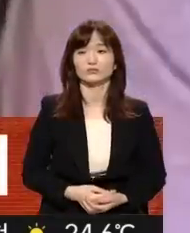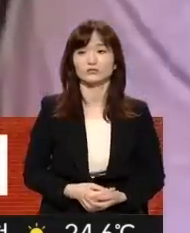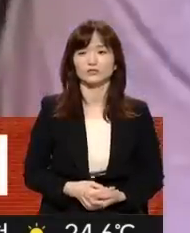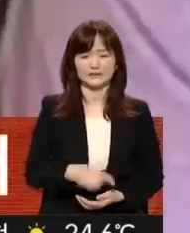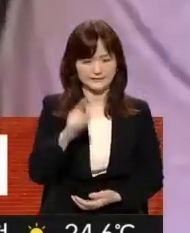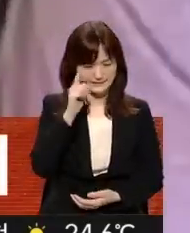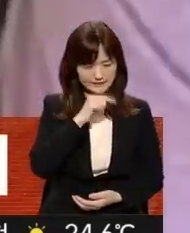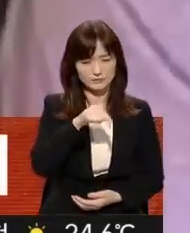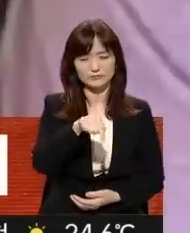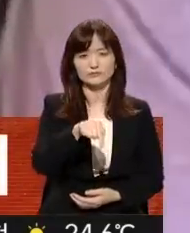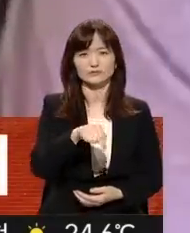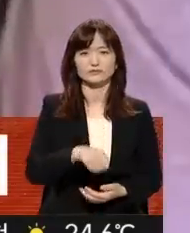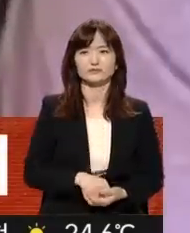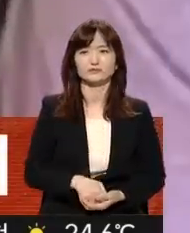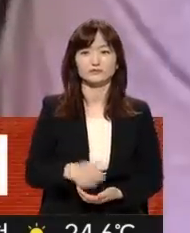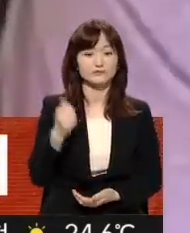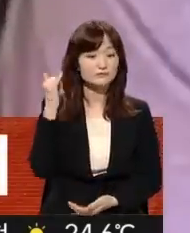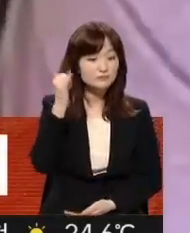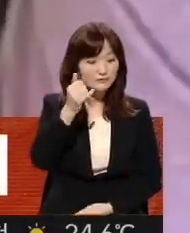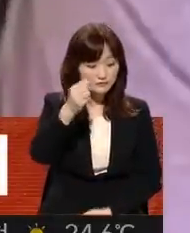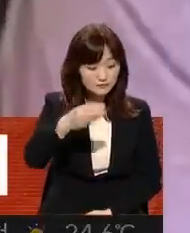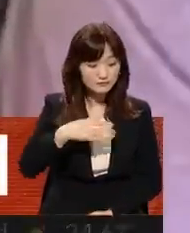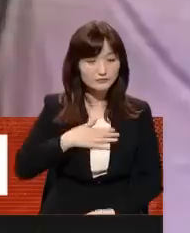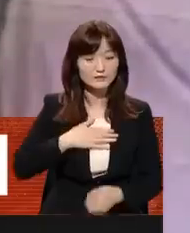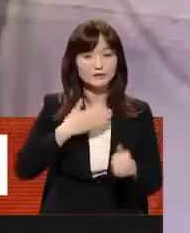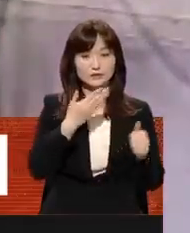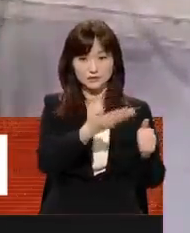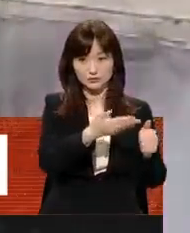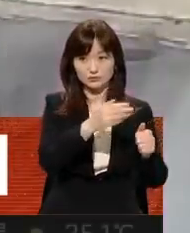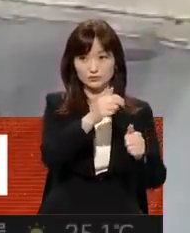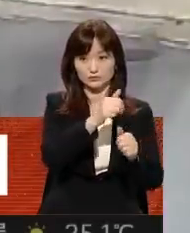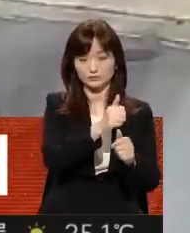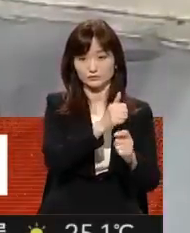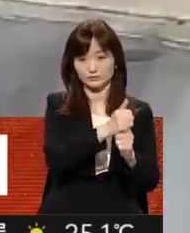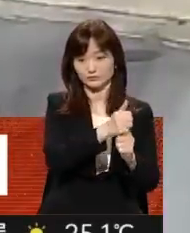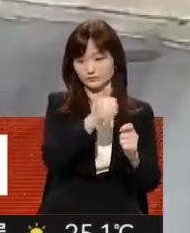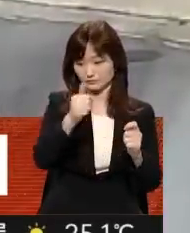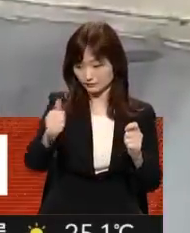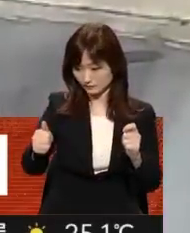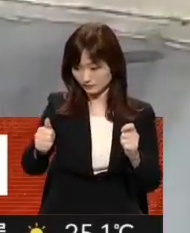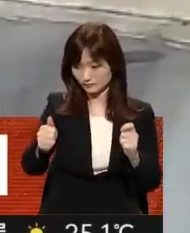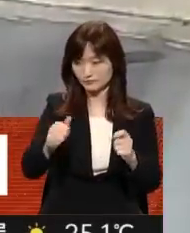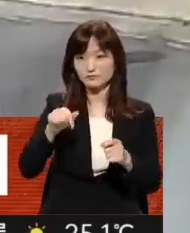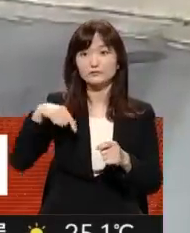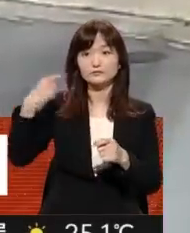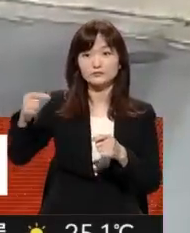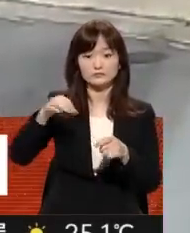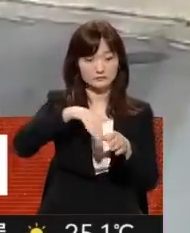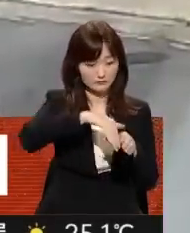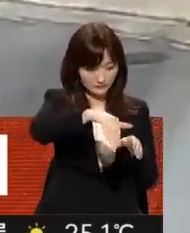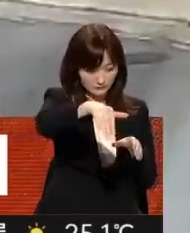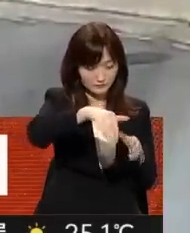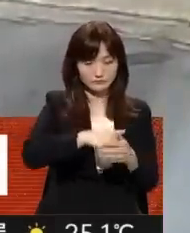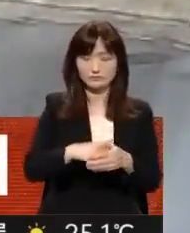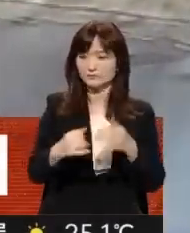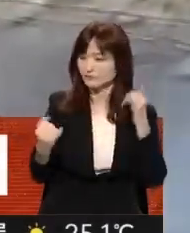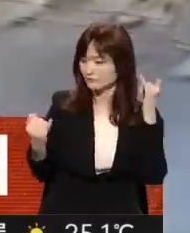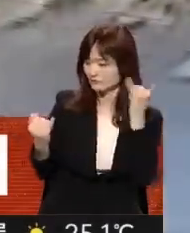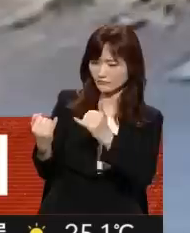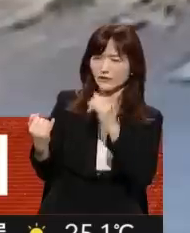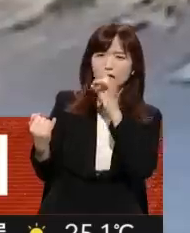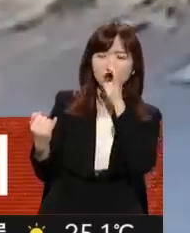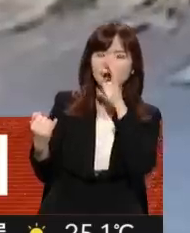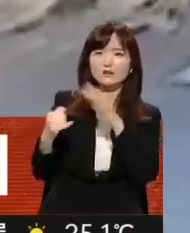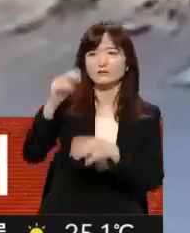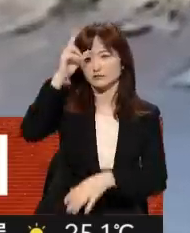악의적인 거거든요. 연락처를 알려주고 내렸고요. 그래서 그 후에 계좌 이체를 하겠다고 했는데 바로 연락을 해보니까 연락이 안 됐고